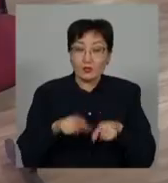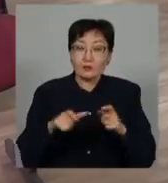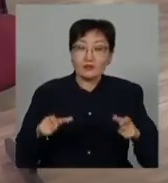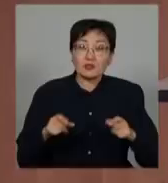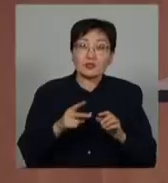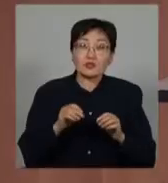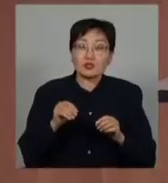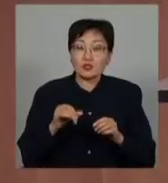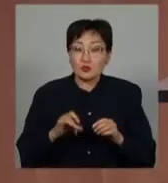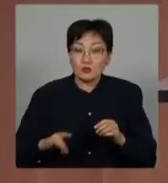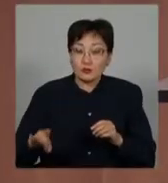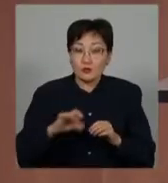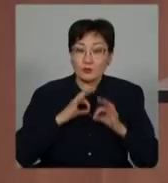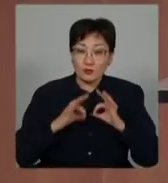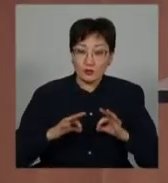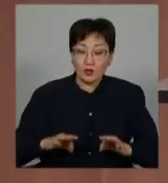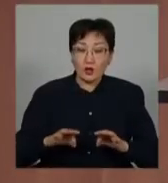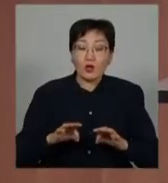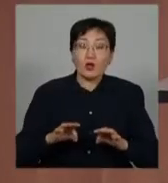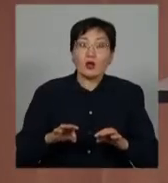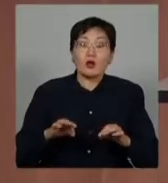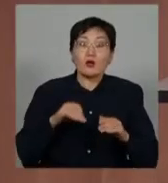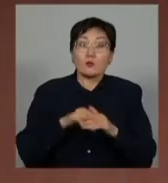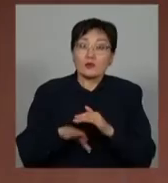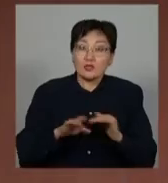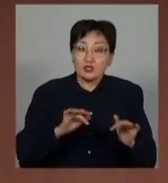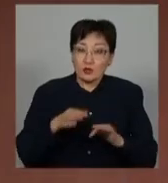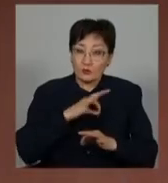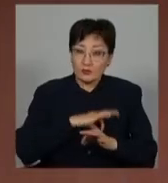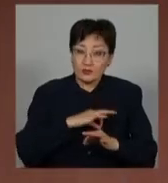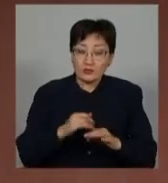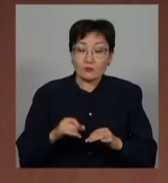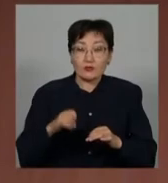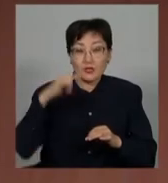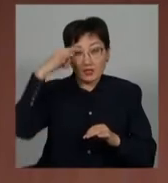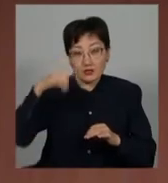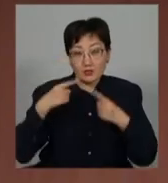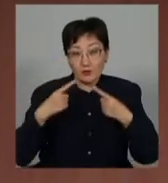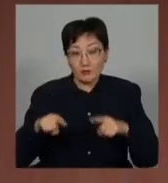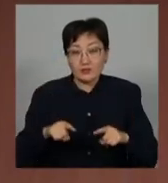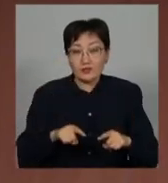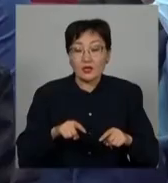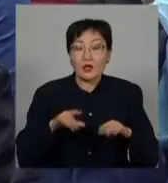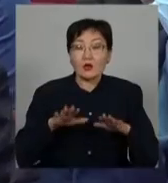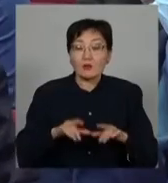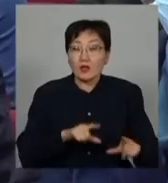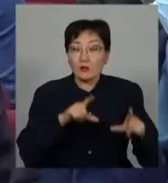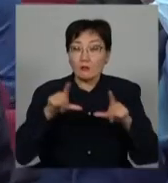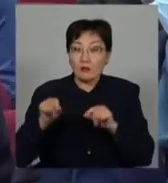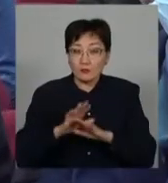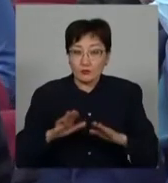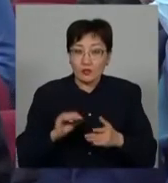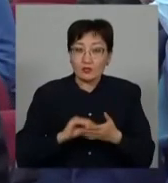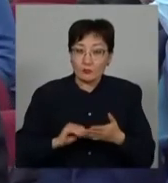азаматтарға Жетісу ауданының прокуратурасы бұлтартпау шарасын қолданып отыр. Олардан елден тыс жерге шықпау туралы қолхат алынған. Бүгінде